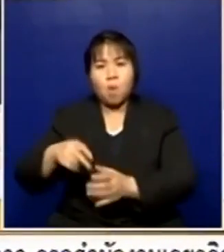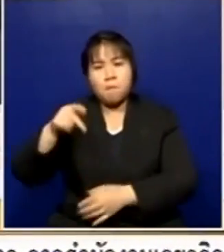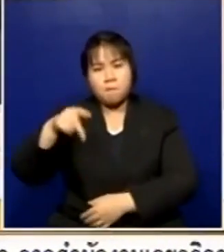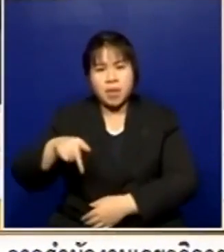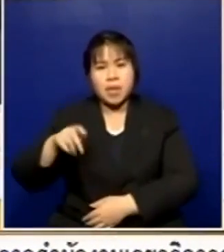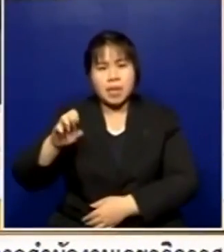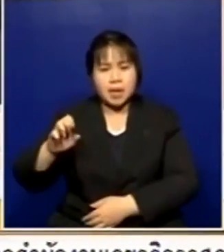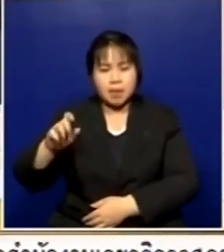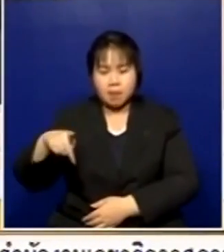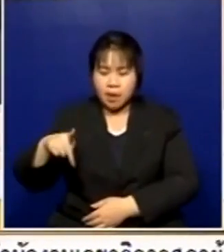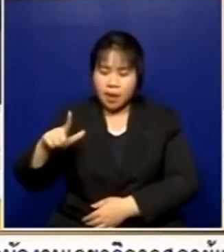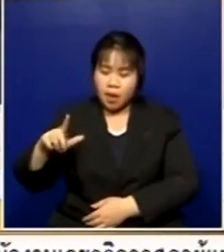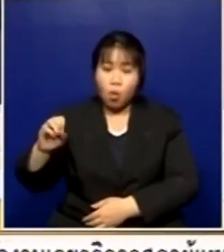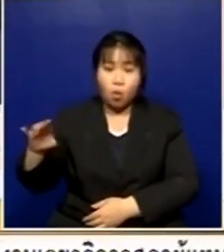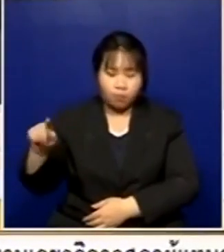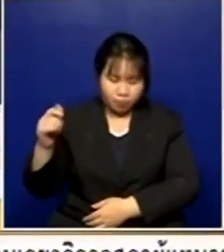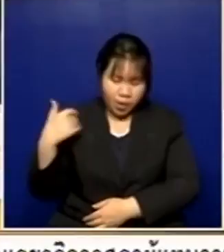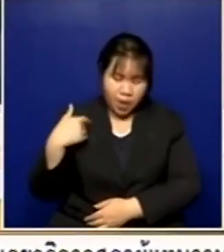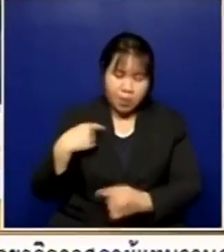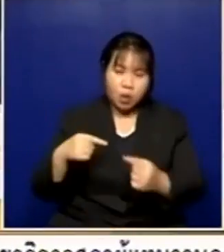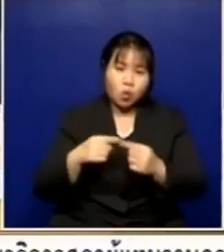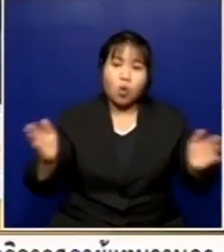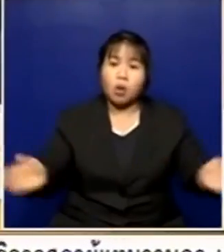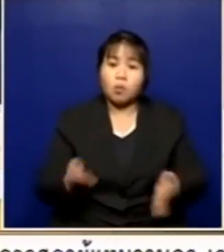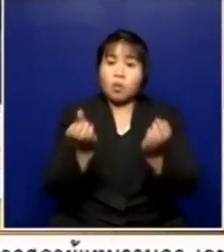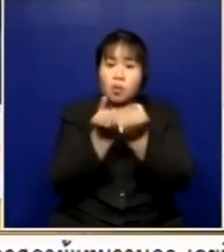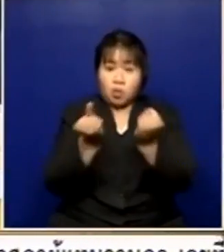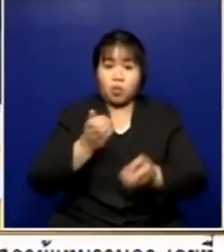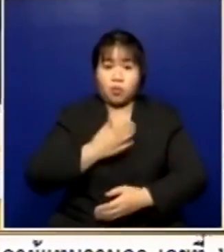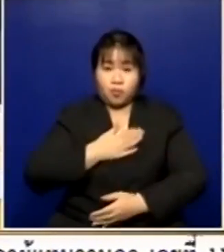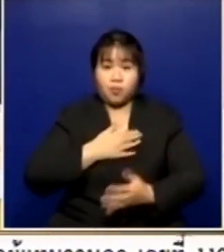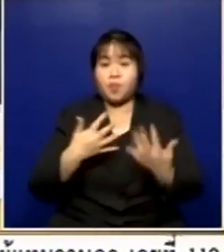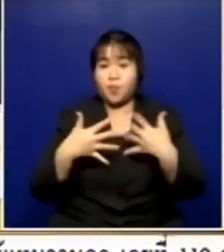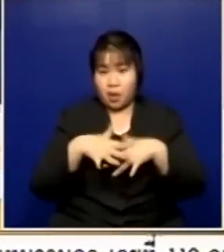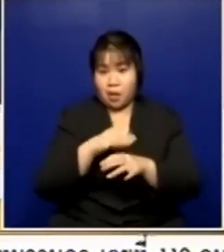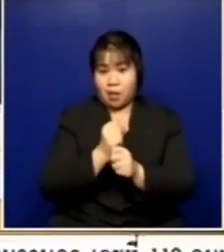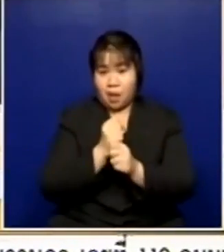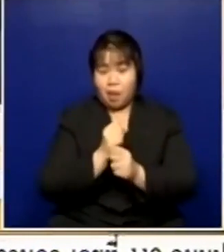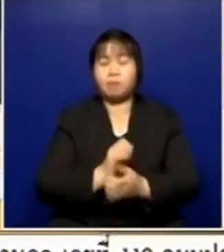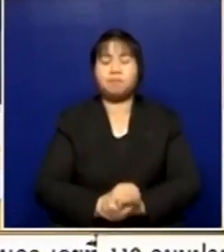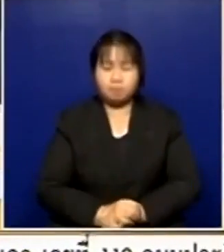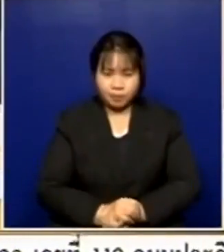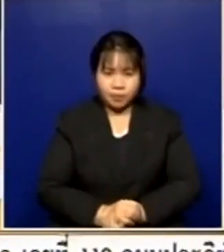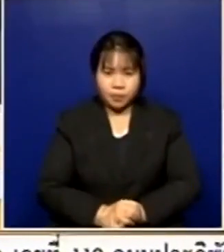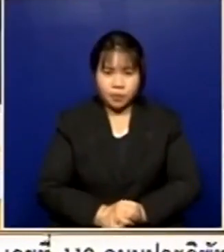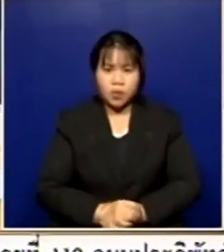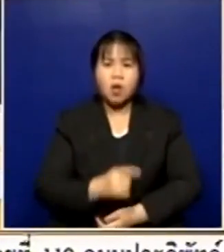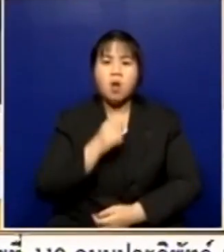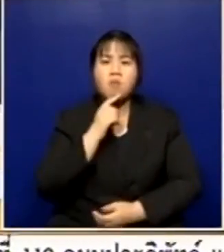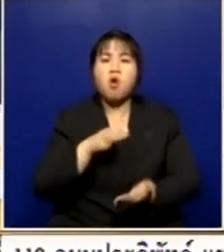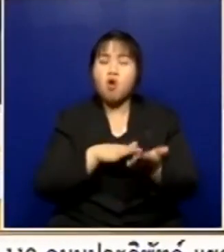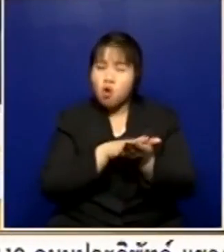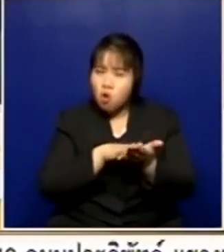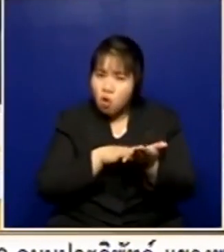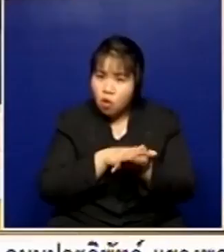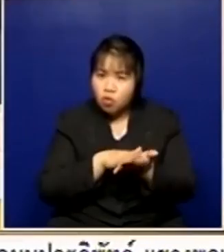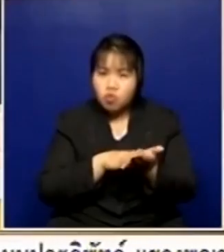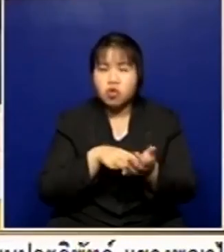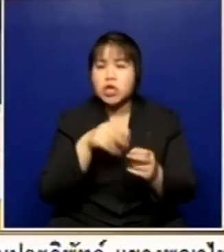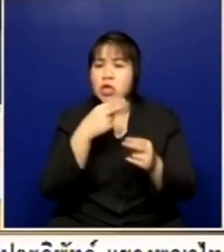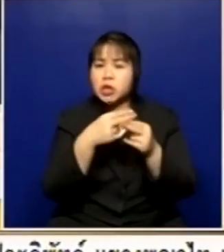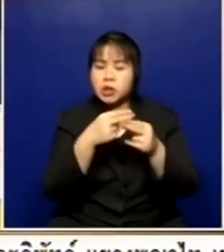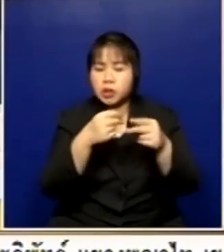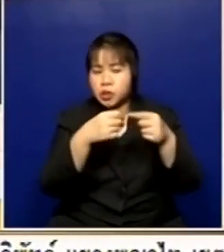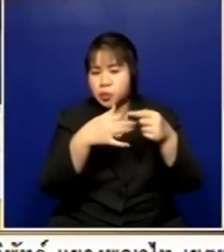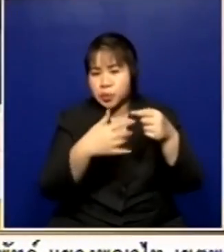เครือข่ายรณรงค์รัฐธรรมนูญที่ดิฉันเป็นผู้ประสานงานอยู่ขออภัยที่อาจจะไม่สามารถเอ่ย